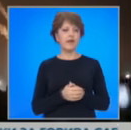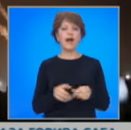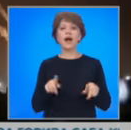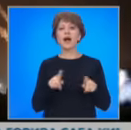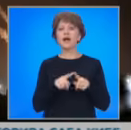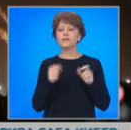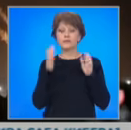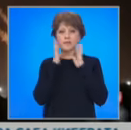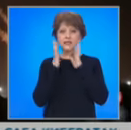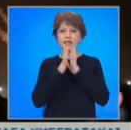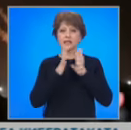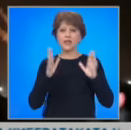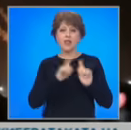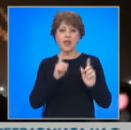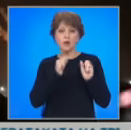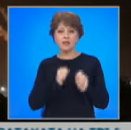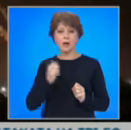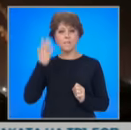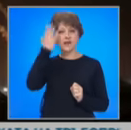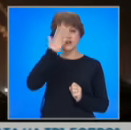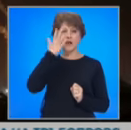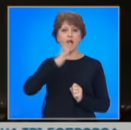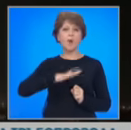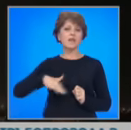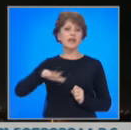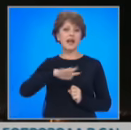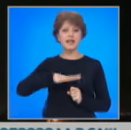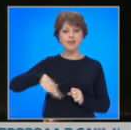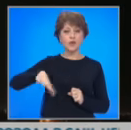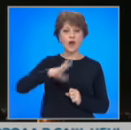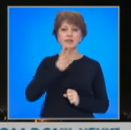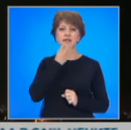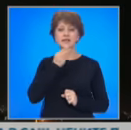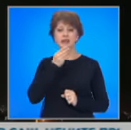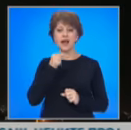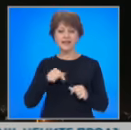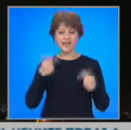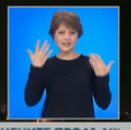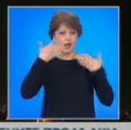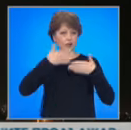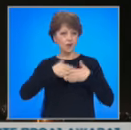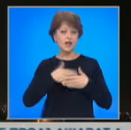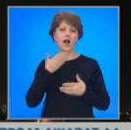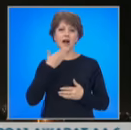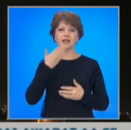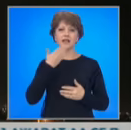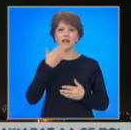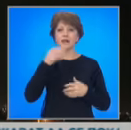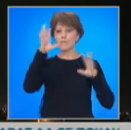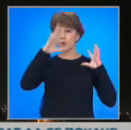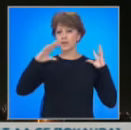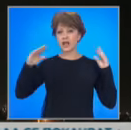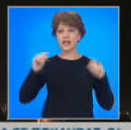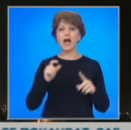Като стресиращо, но очаквано преживяване определят ситуацията в Израел. Как изглеждаше тази нощ от първо лице, разказа посланникът ни там